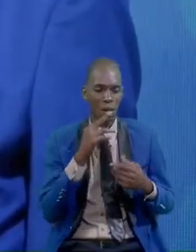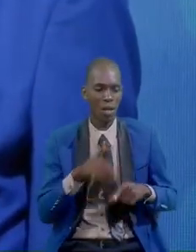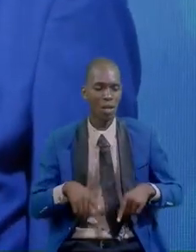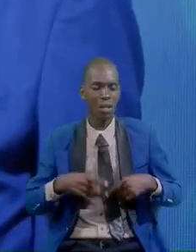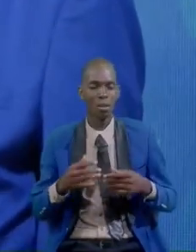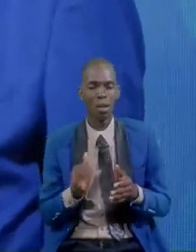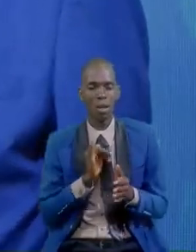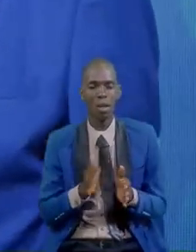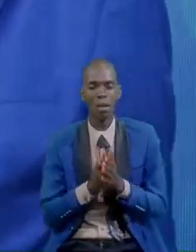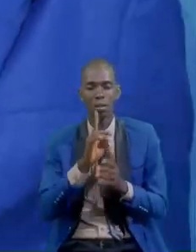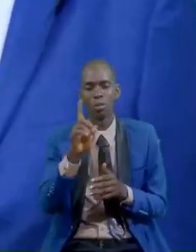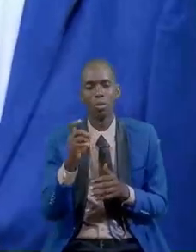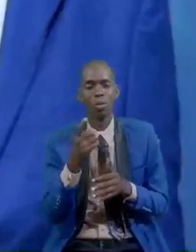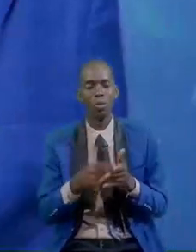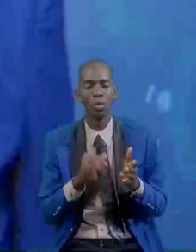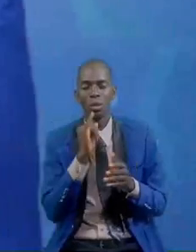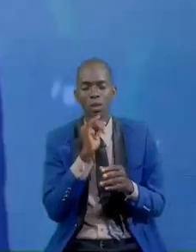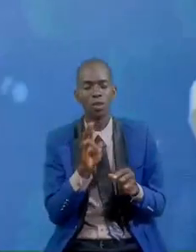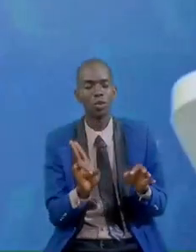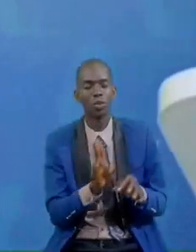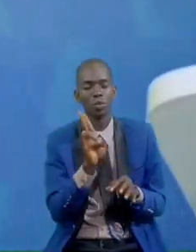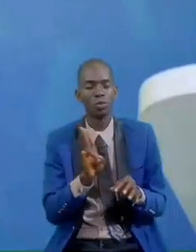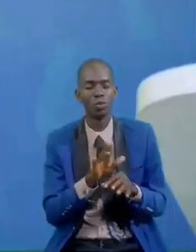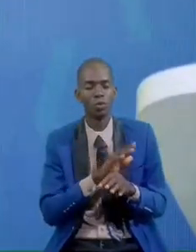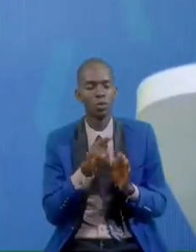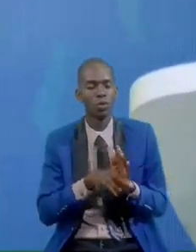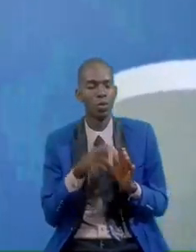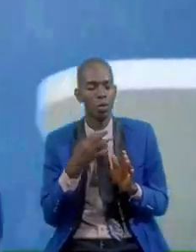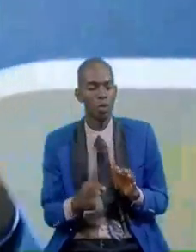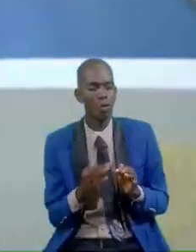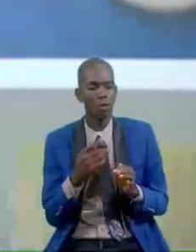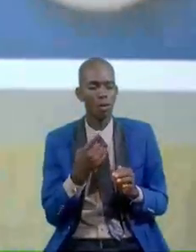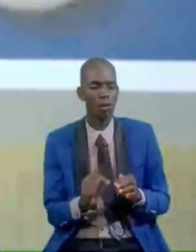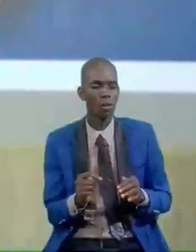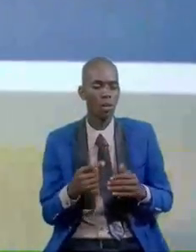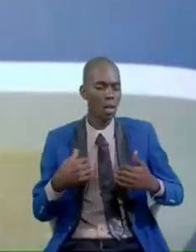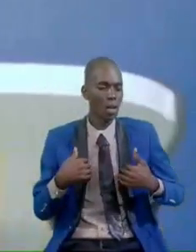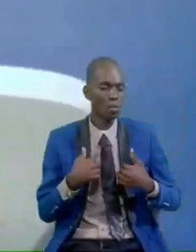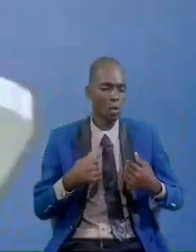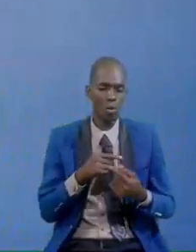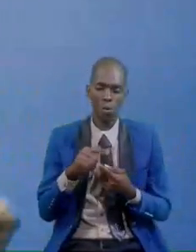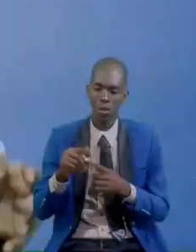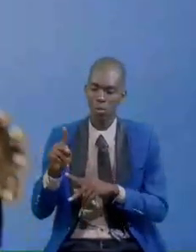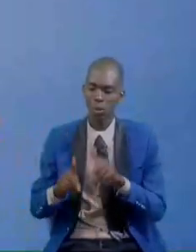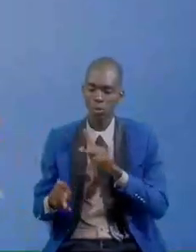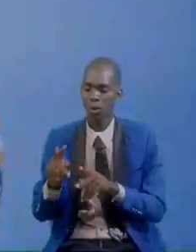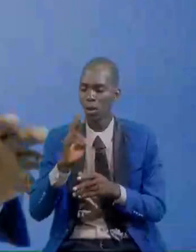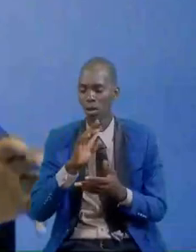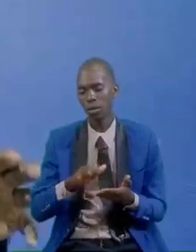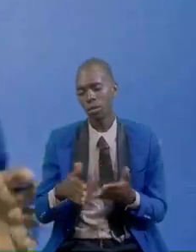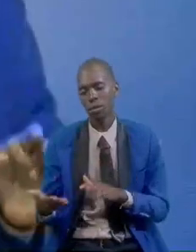quelle est l'utilité des animaux quand le peuple est mort? Nous devons nous poser la